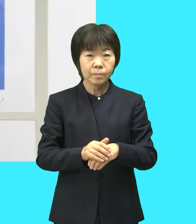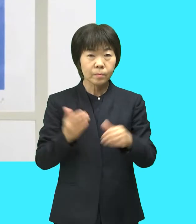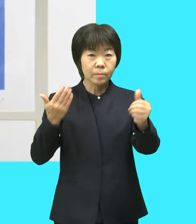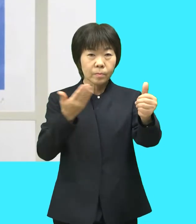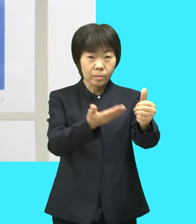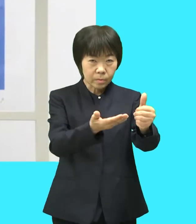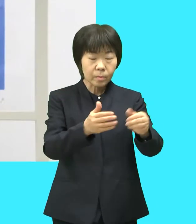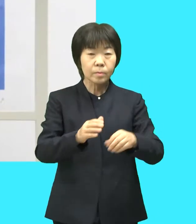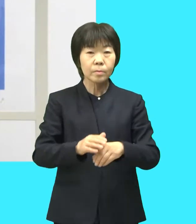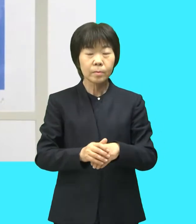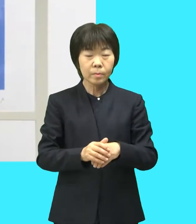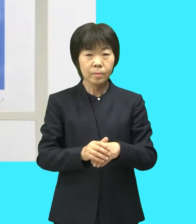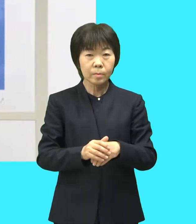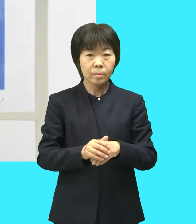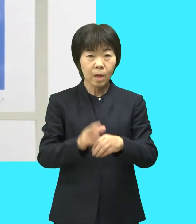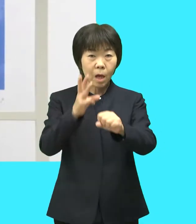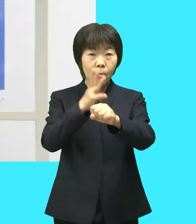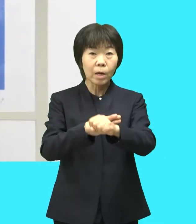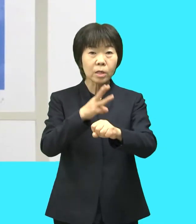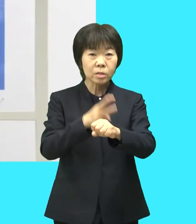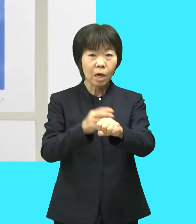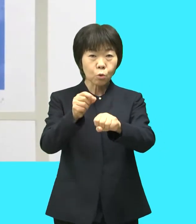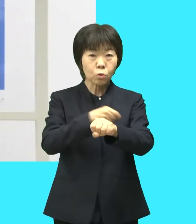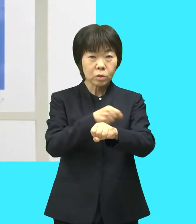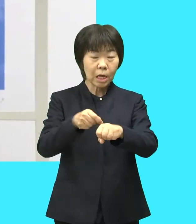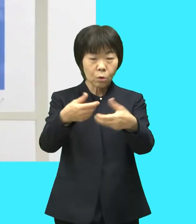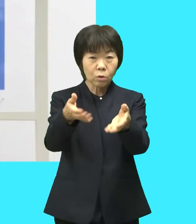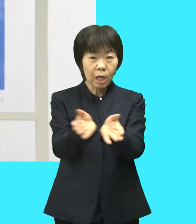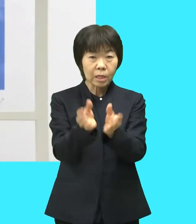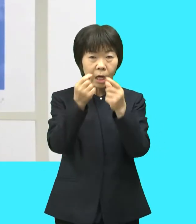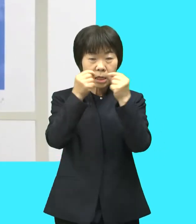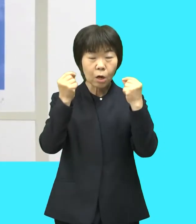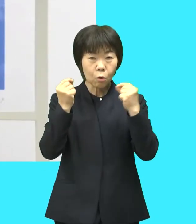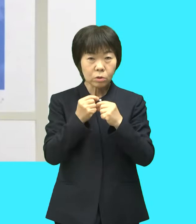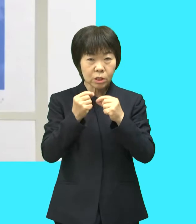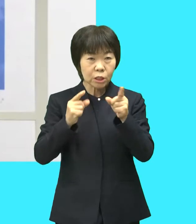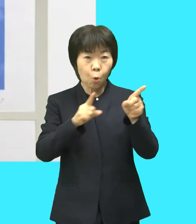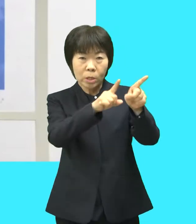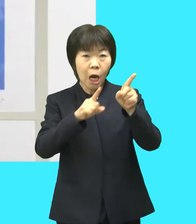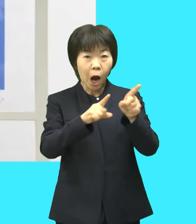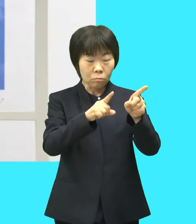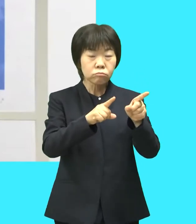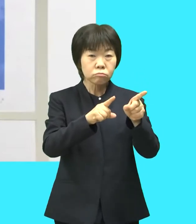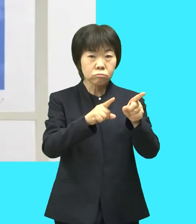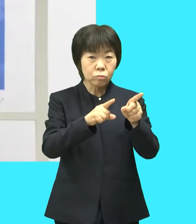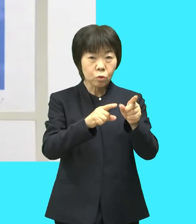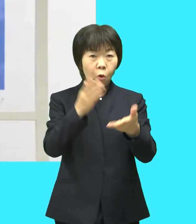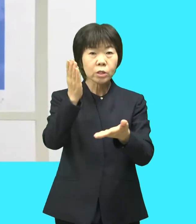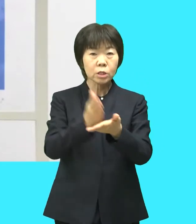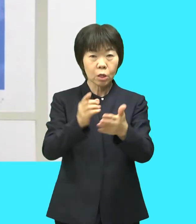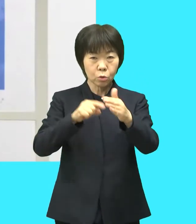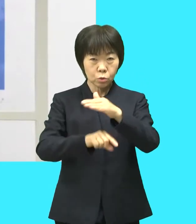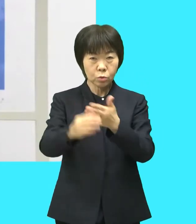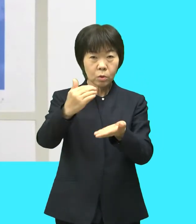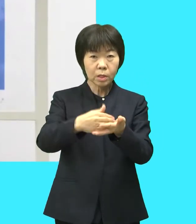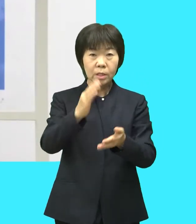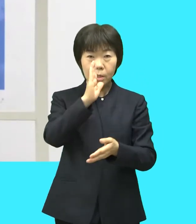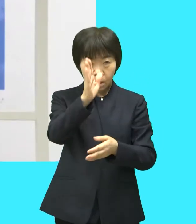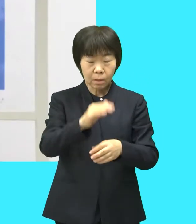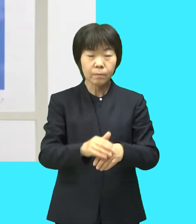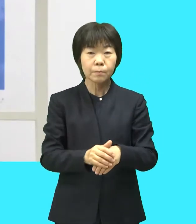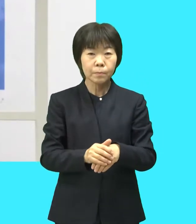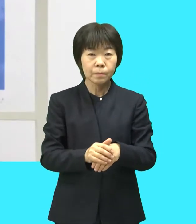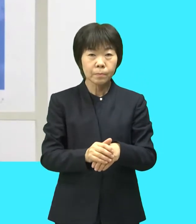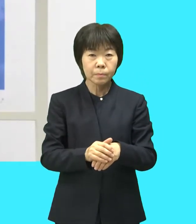すいません、マニュアルで特定の団体や個人を批判を禁じている理由というのをちょっとお聞かせ